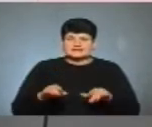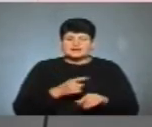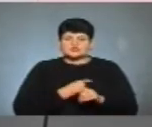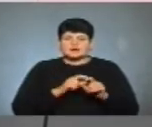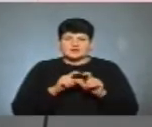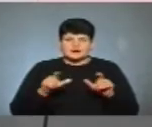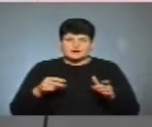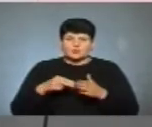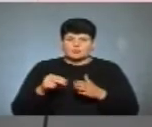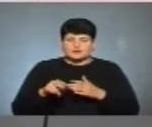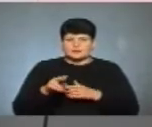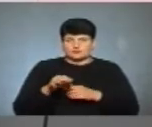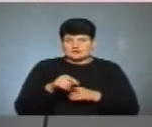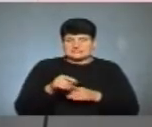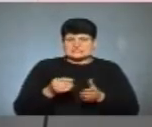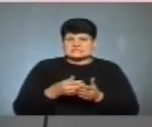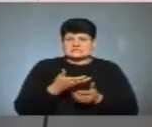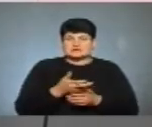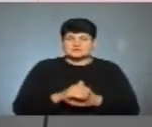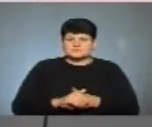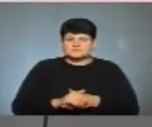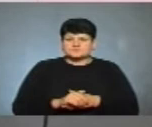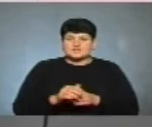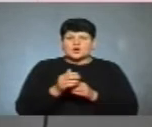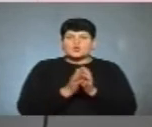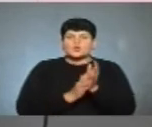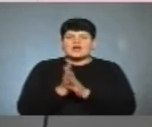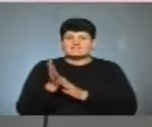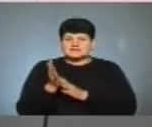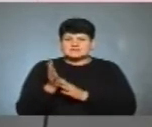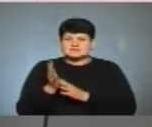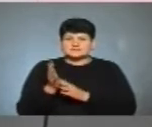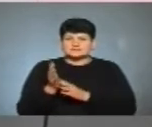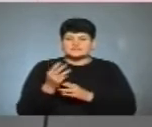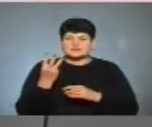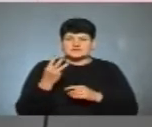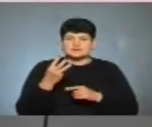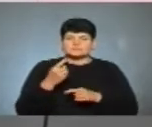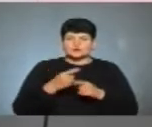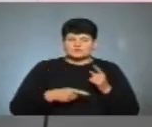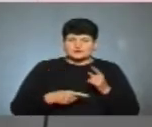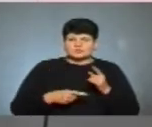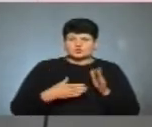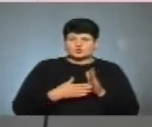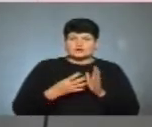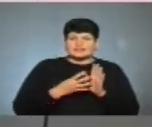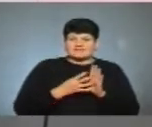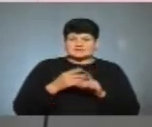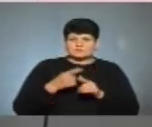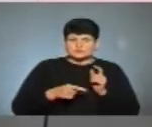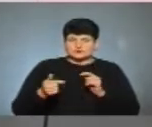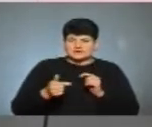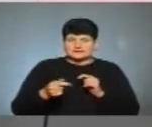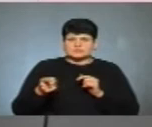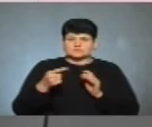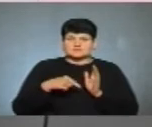комунальна лікарня закупила по такій ціні. От, рукавиці від 3,5 фактично до 9,5,